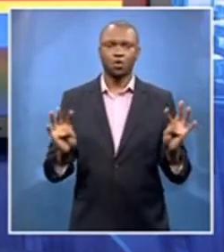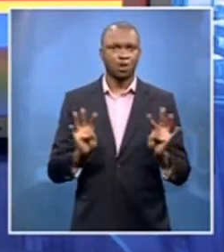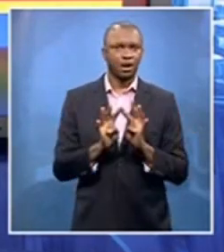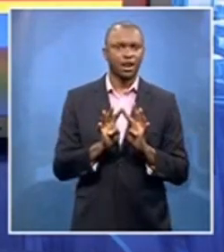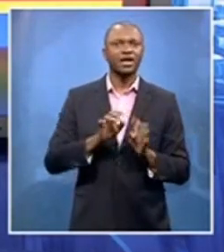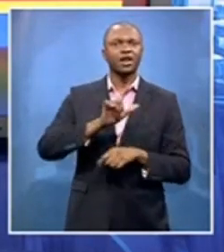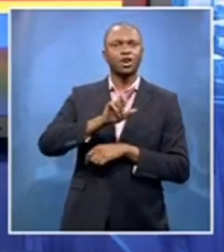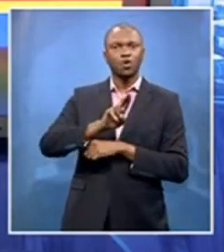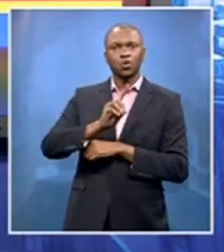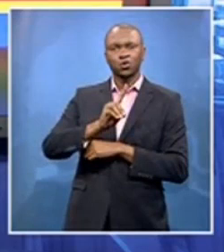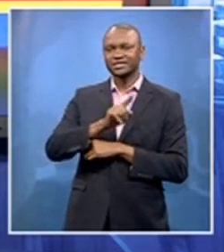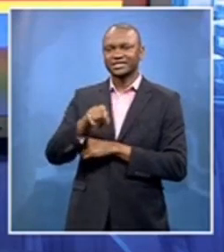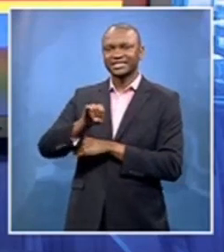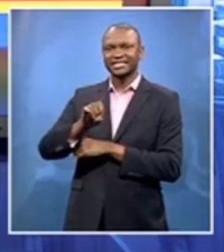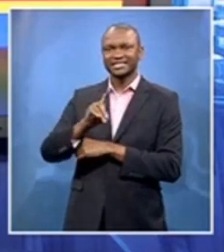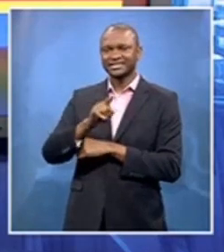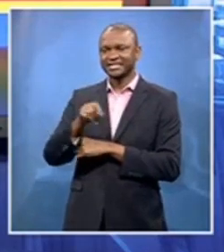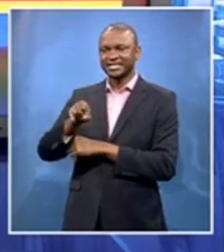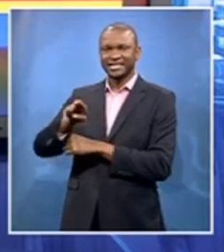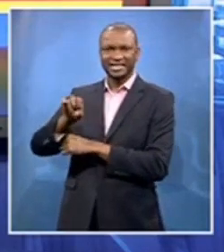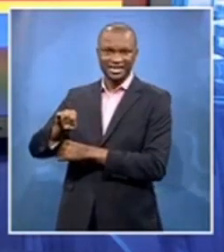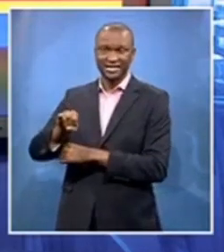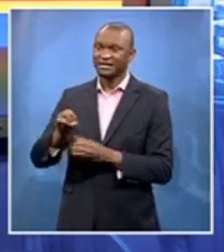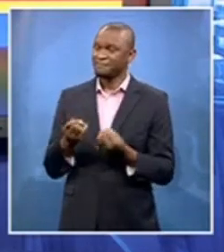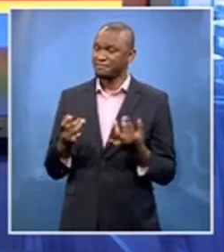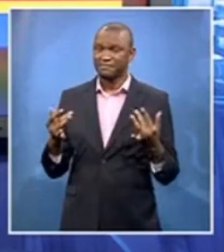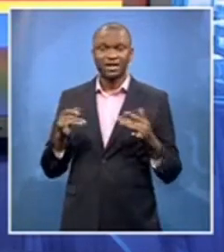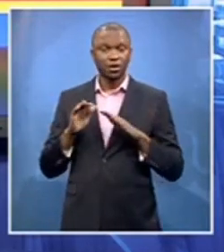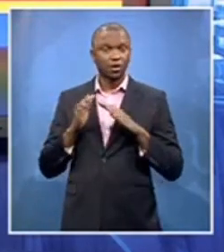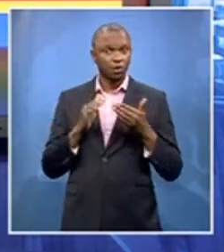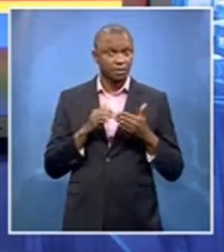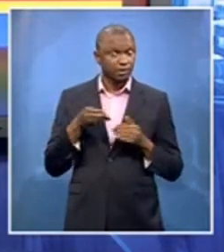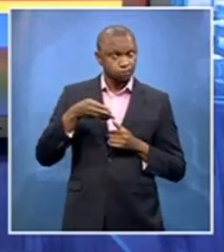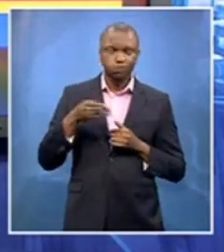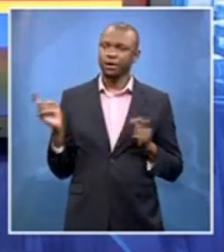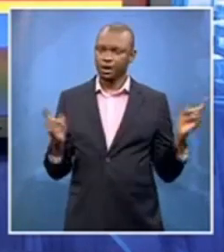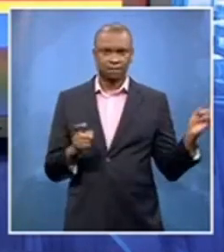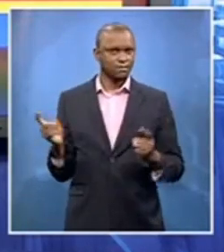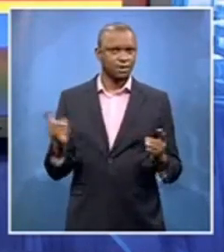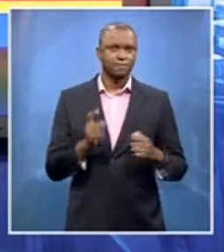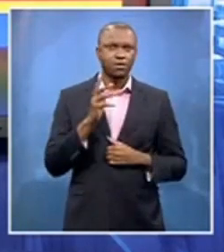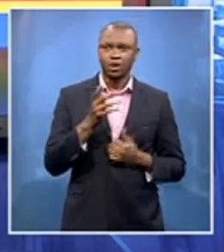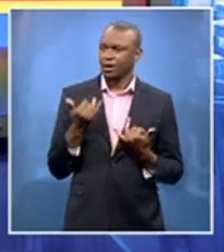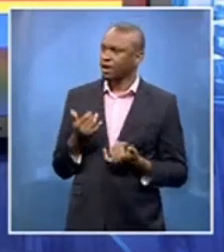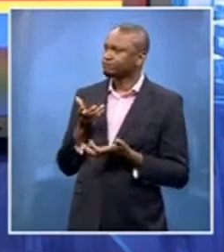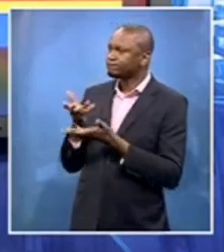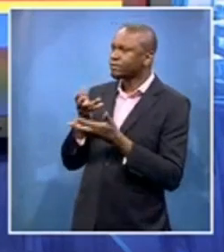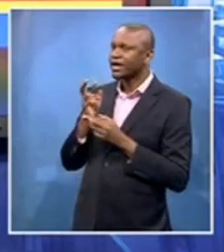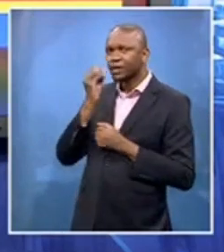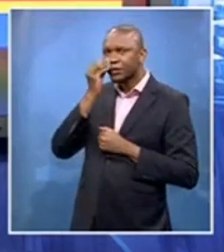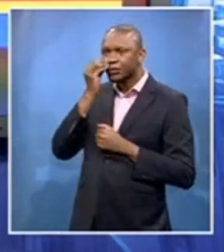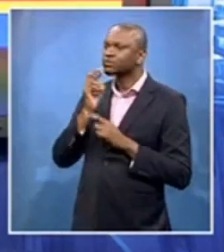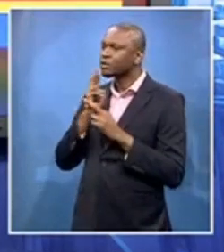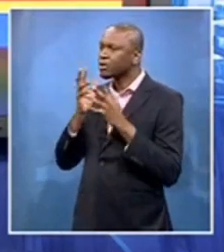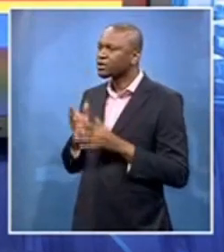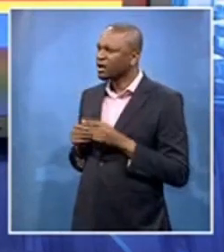kepha, Eswatini, litawube, liphumile, lilanga, emaSwati, alotsa. Kazike kuva kabanti ngaphambilini sikhulumisana naSabelo Dlamini, lokhuluma nohulumende waseSwatini. Kasive kutsi uphawule